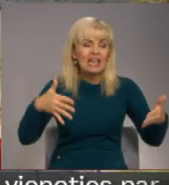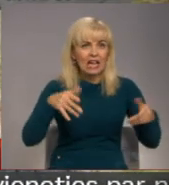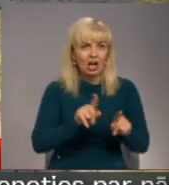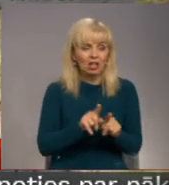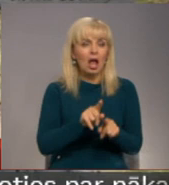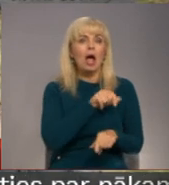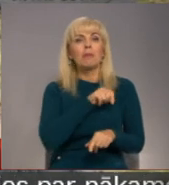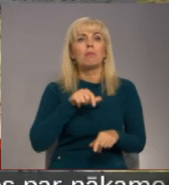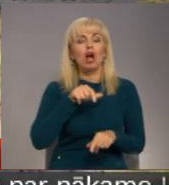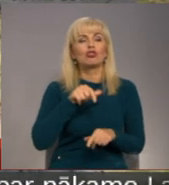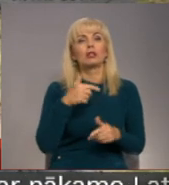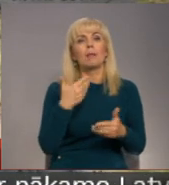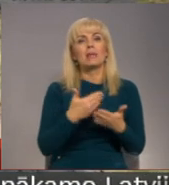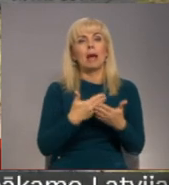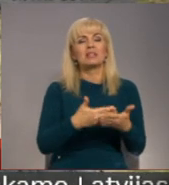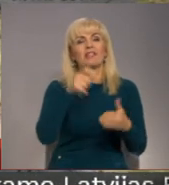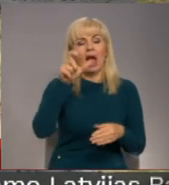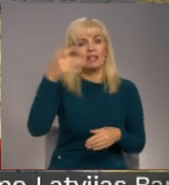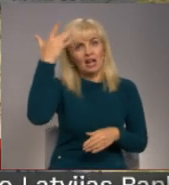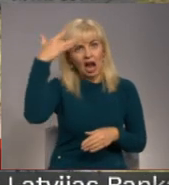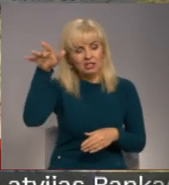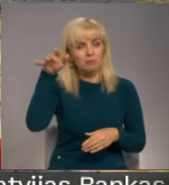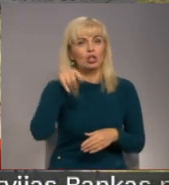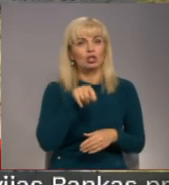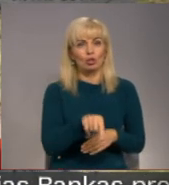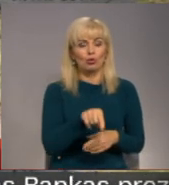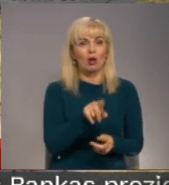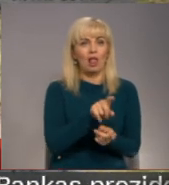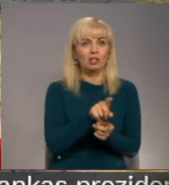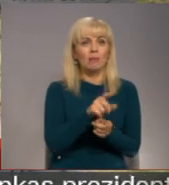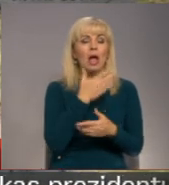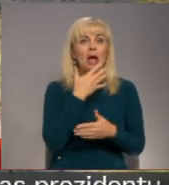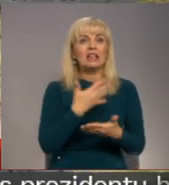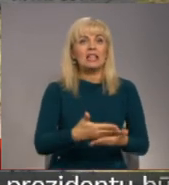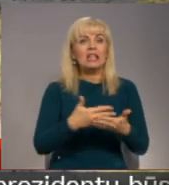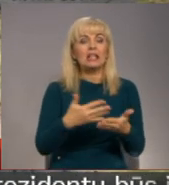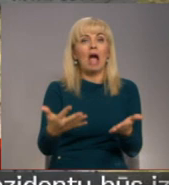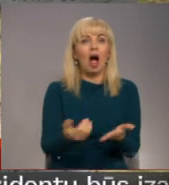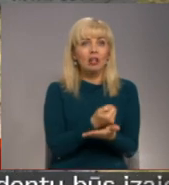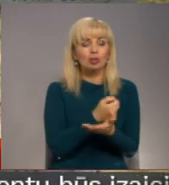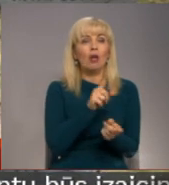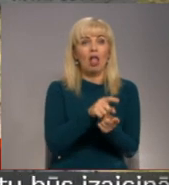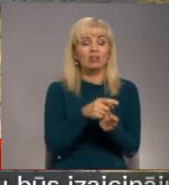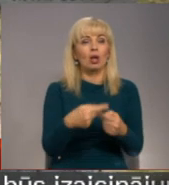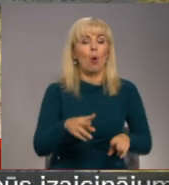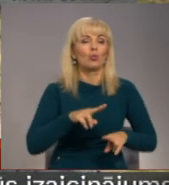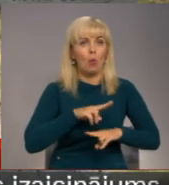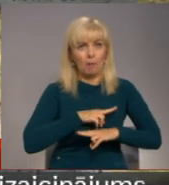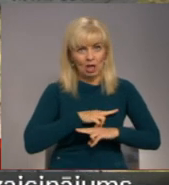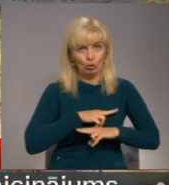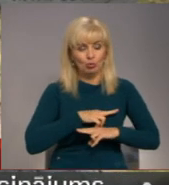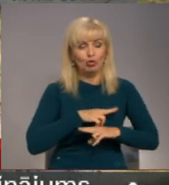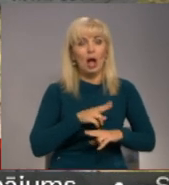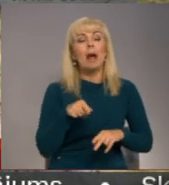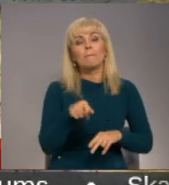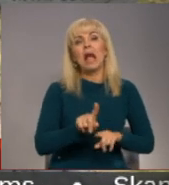malu zvejnieki aizmirsuši savus lašus, un pats biedīgākais tas, kad tīkli tiek atrasti un laši jau ir gājuši bojā.